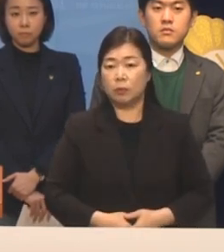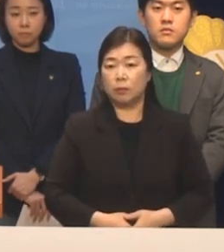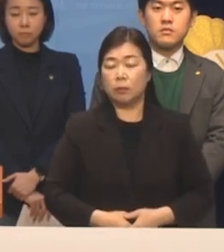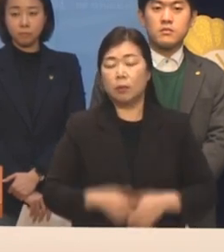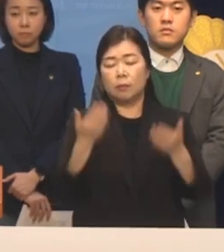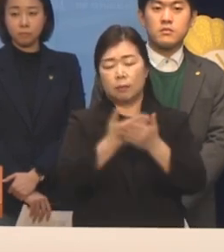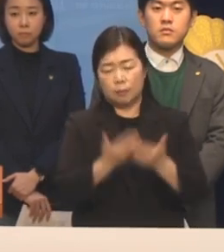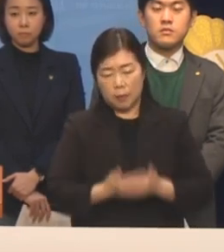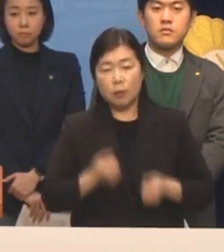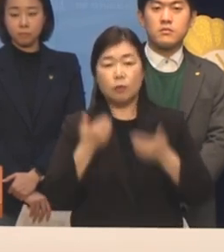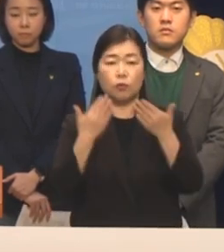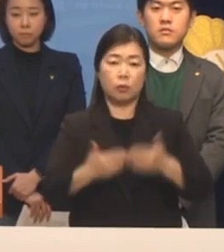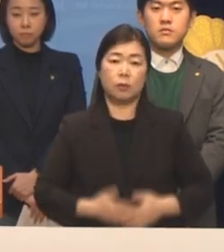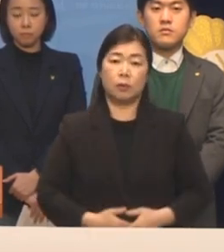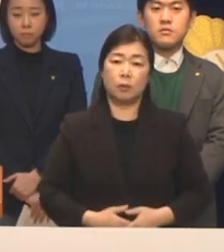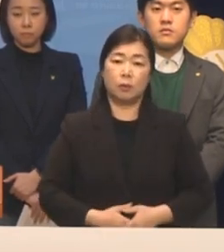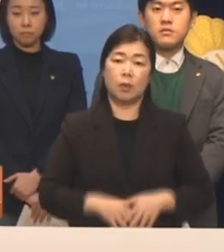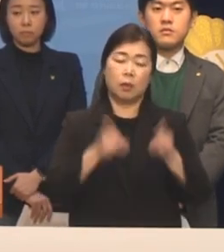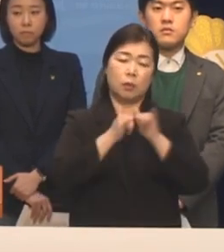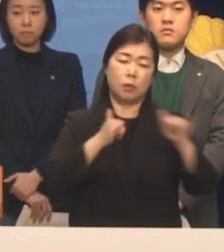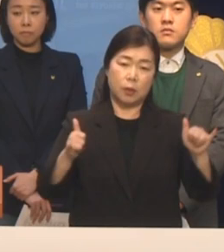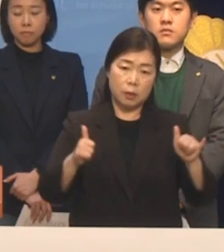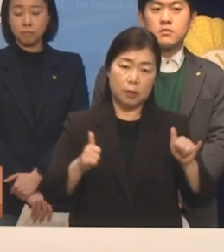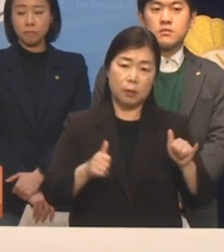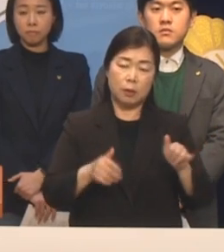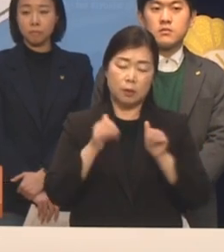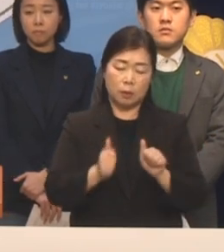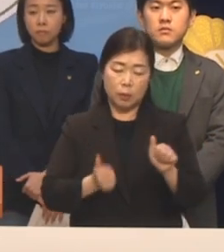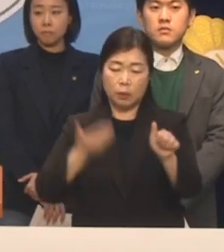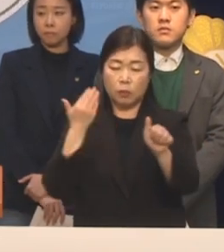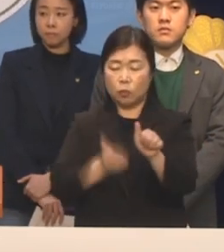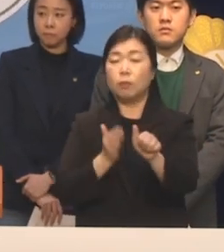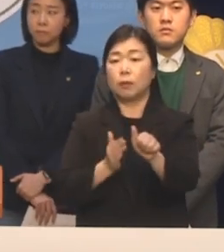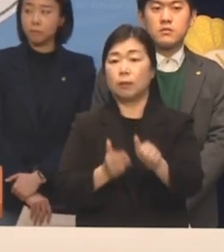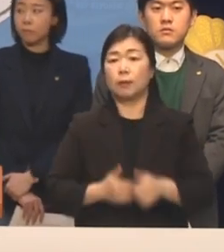기득권 정당, 정치인들을 준엄하게 심판해 주십시오.